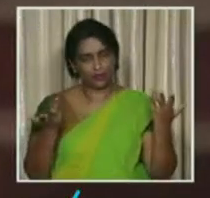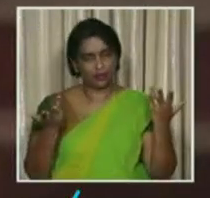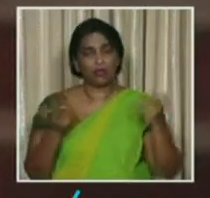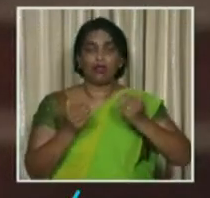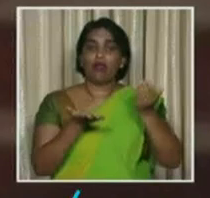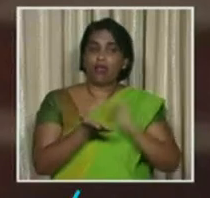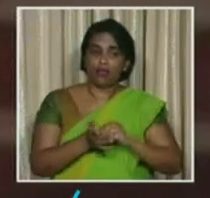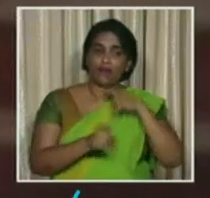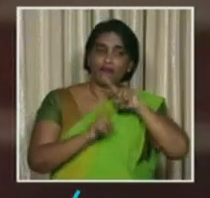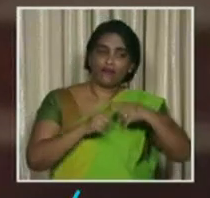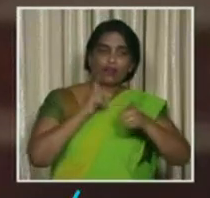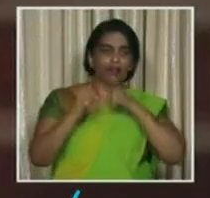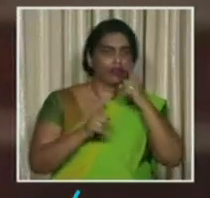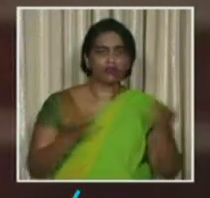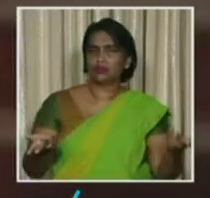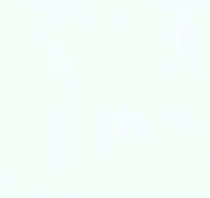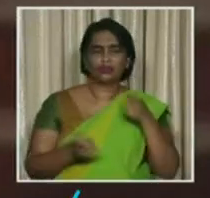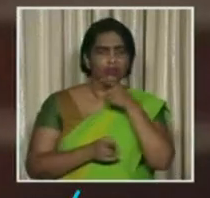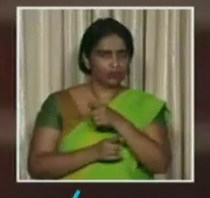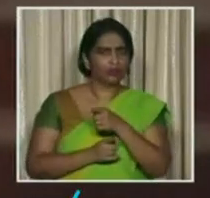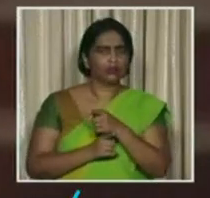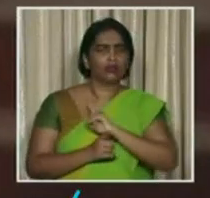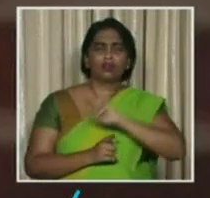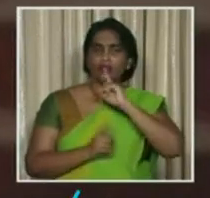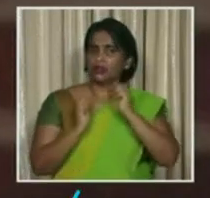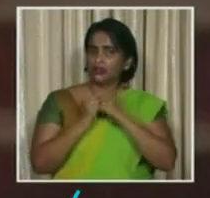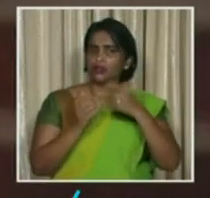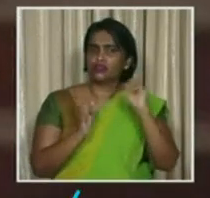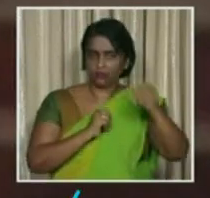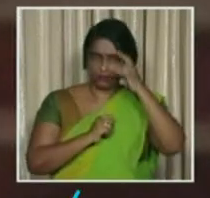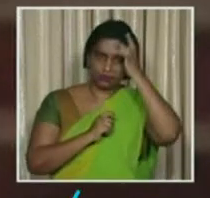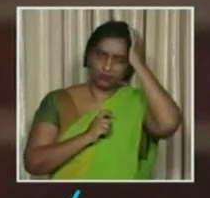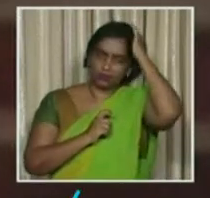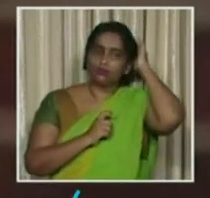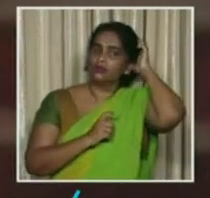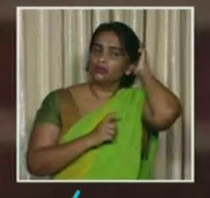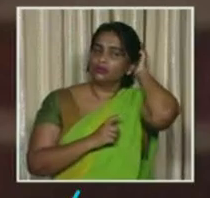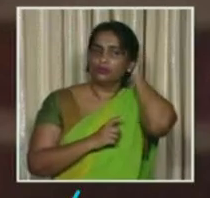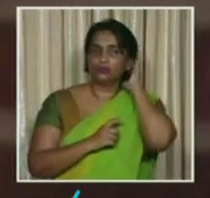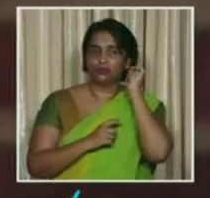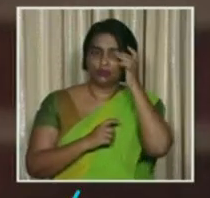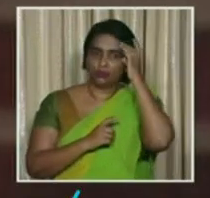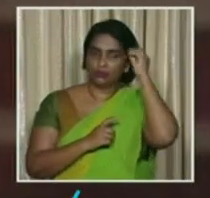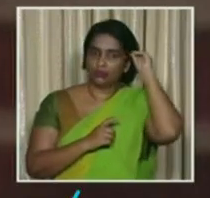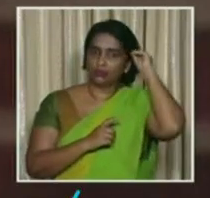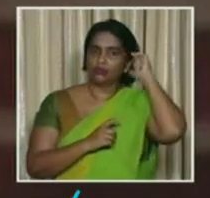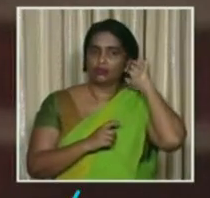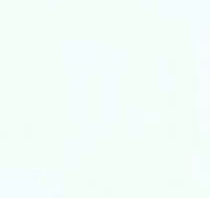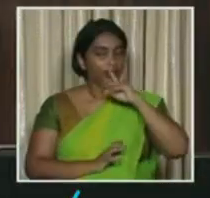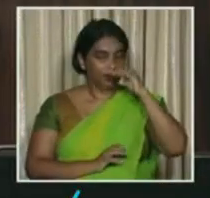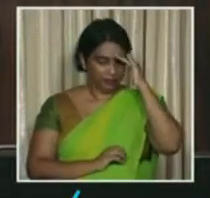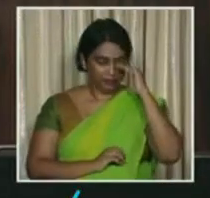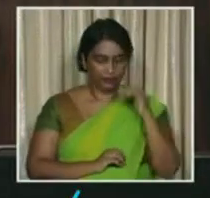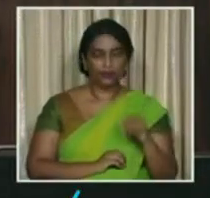කියලා. ඊළඟට තව කතාවක් කියනවා මේක ඔබතුමා යොමු කරලා ඉවරයි වරප්‍රසාද කමිටුවට. මෙතුමාලා කොහොමද ඔබතුමාගේ කරන් දෙන්න පයි මෙතුමාලා